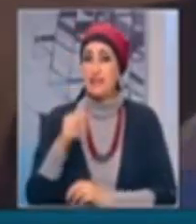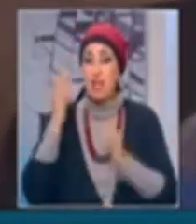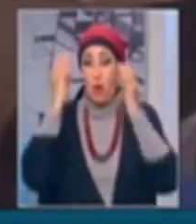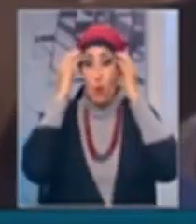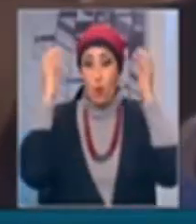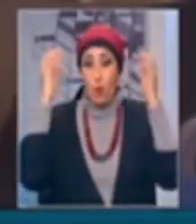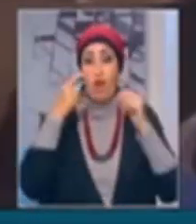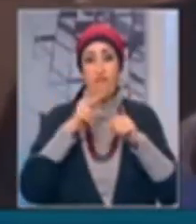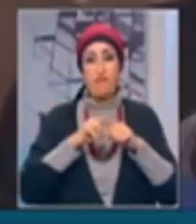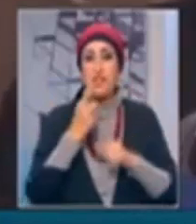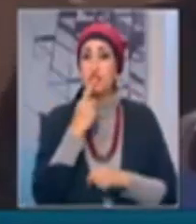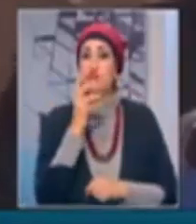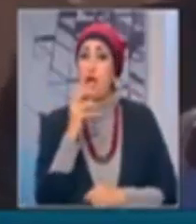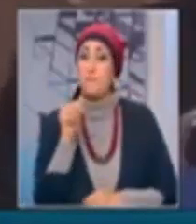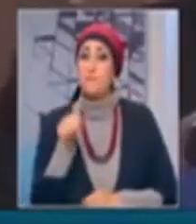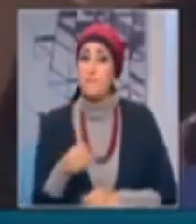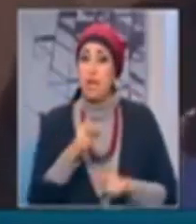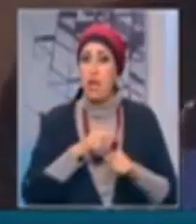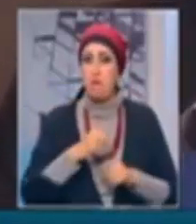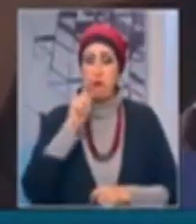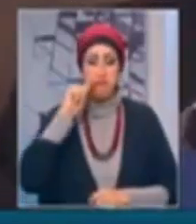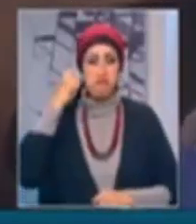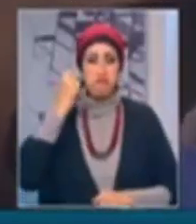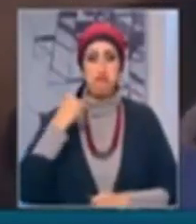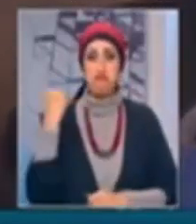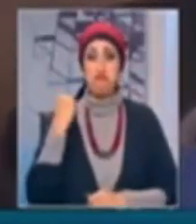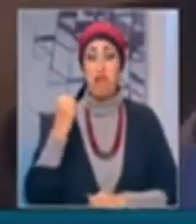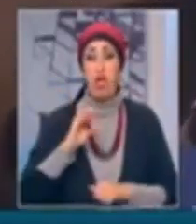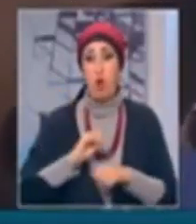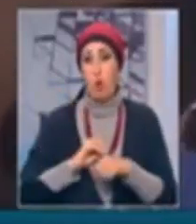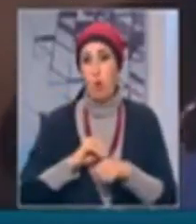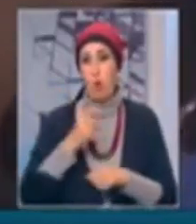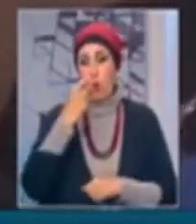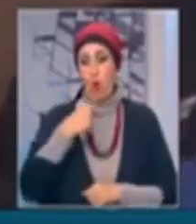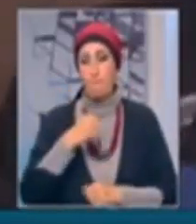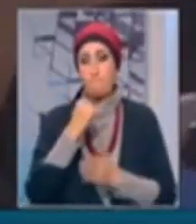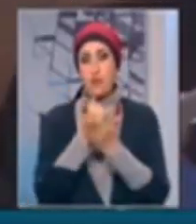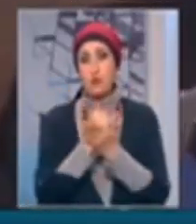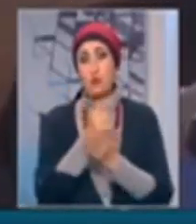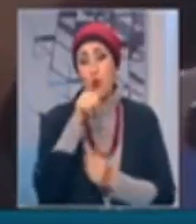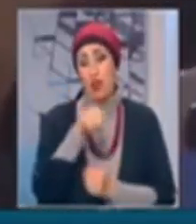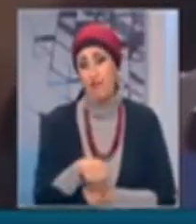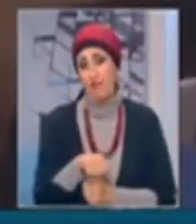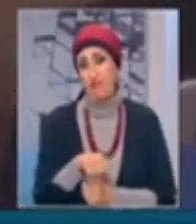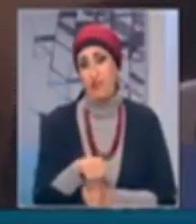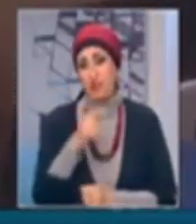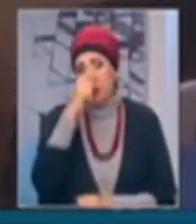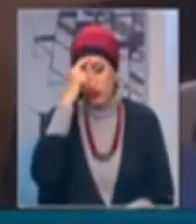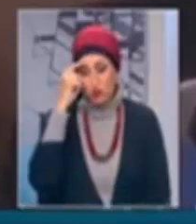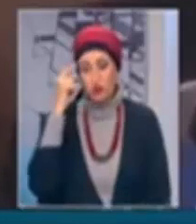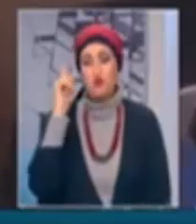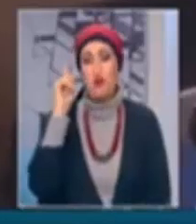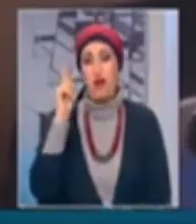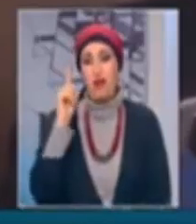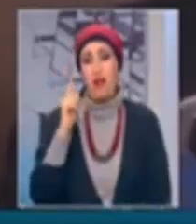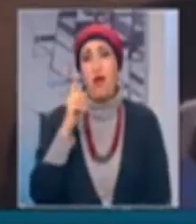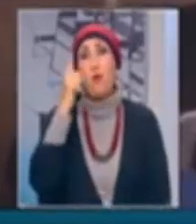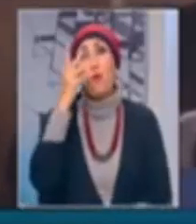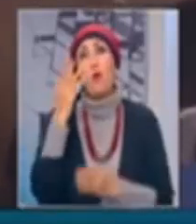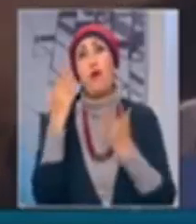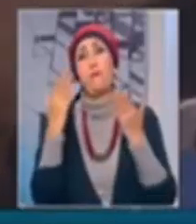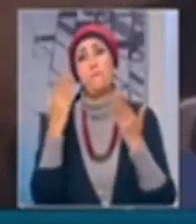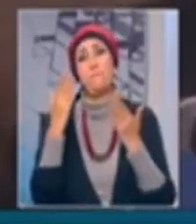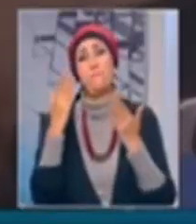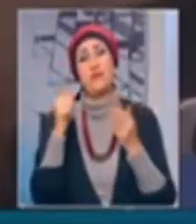وعلمائها وشبابها ورجالها وقيادتها الحكيمة إن شاء الله، وربنا إن شاء الله